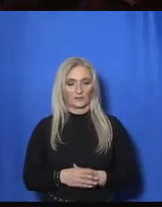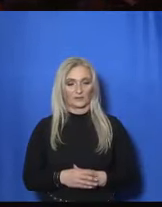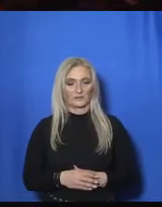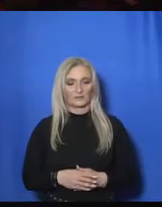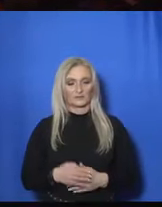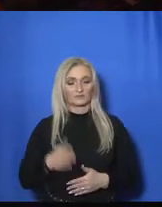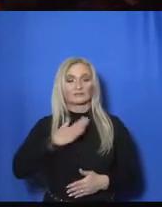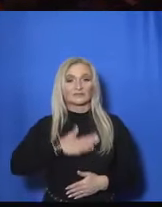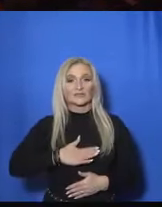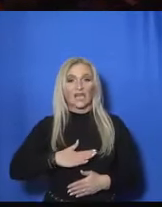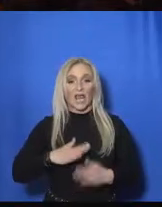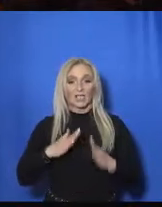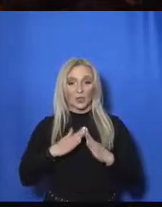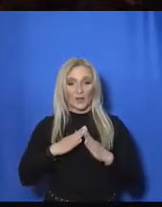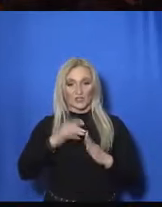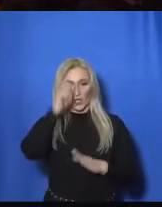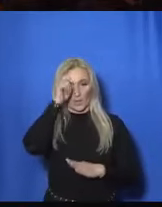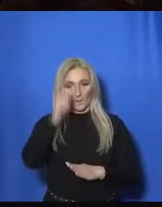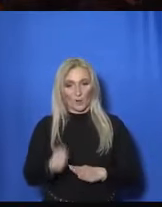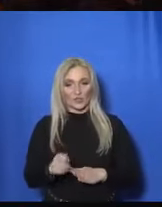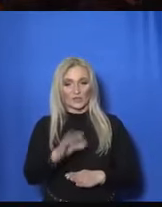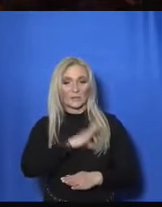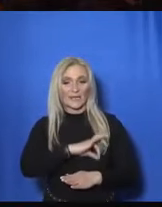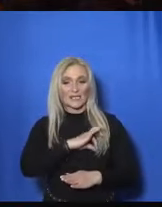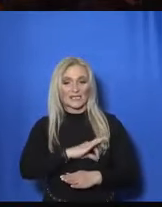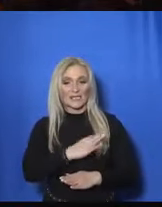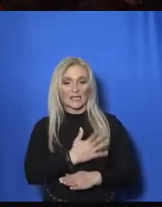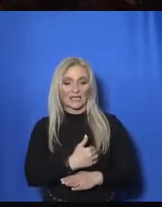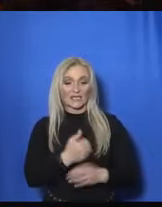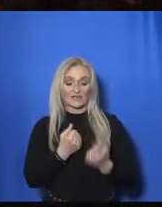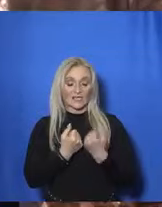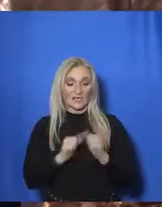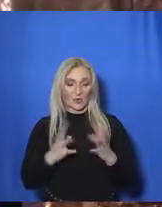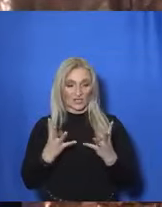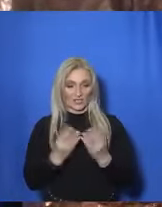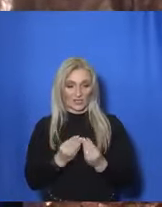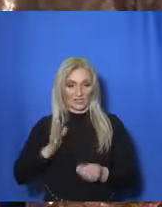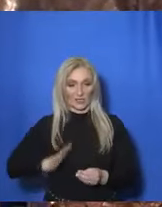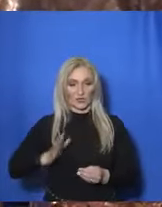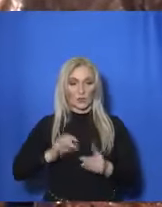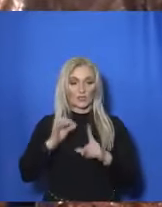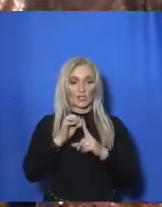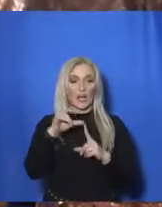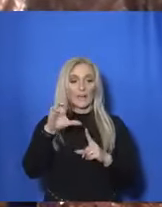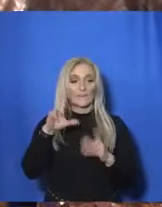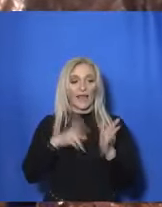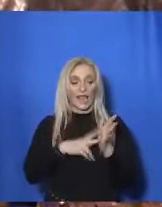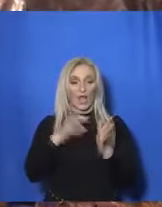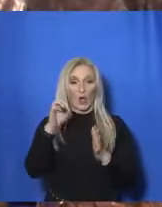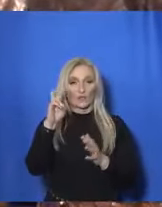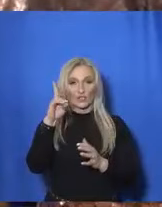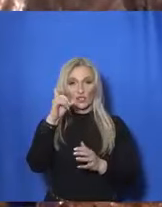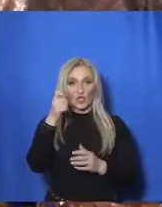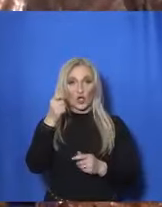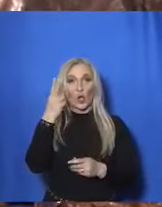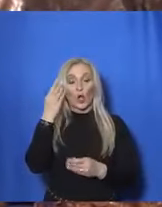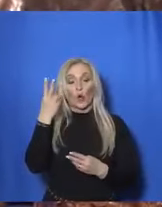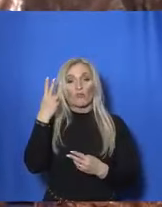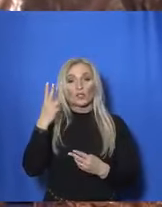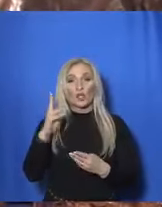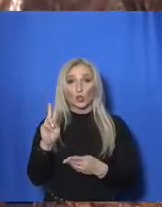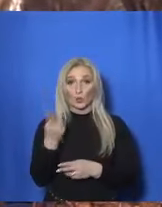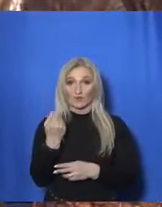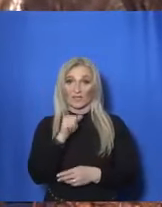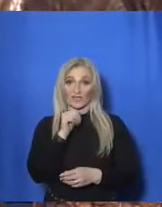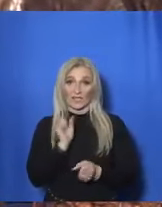Dragi domaćine, poštovani predsjedniče Hrvatske demokratske zajednice, gospodine Plenkoviću, uvaženi uzvanici